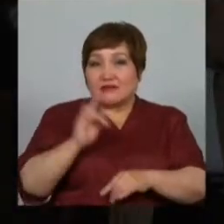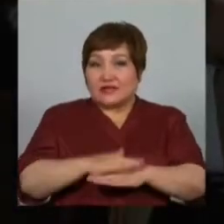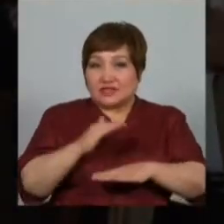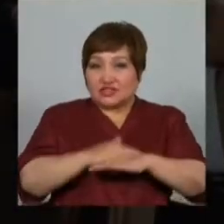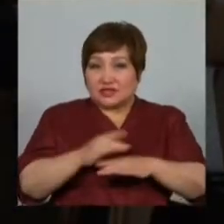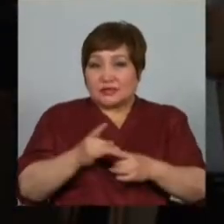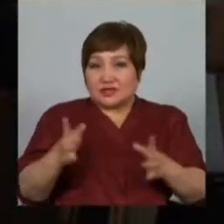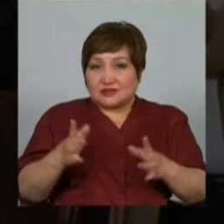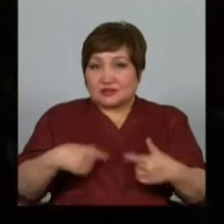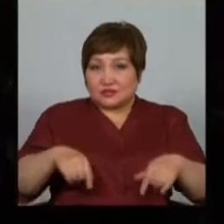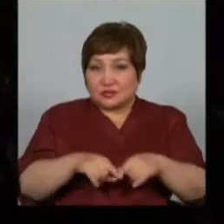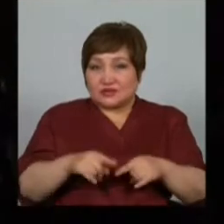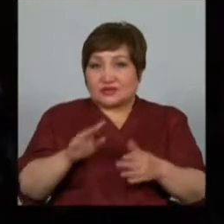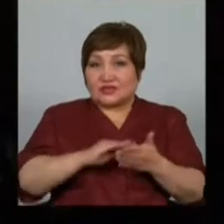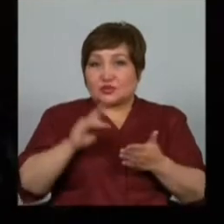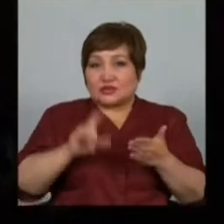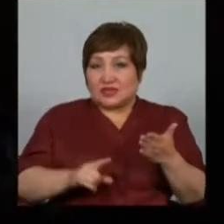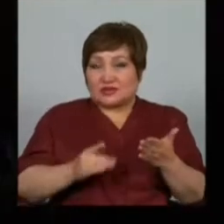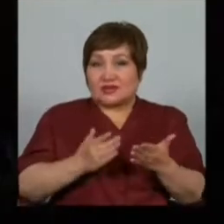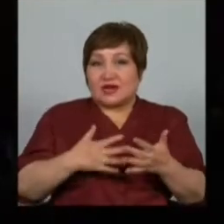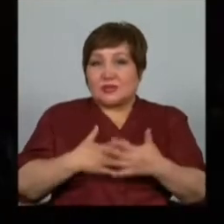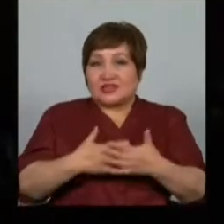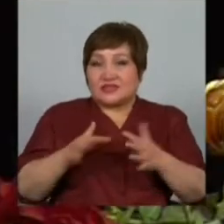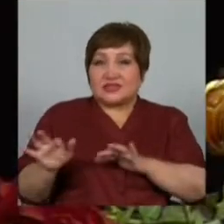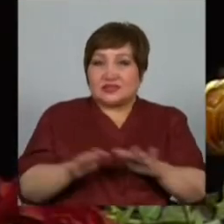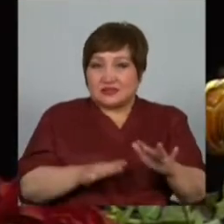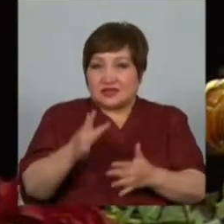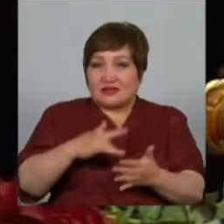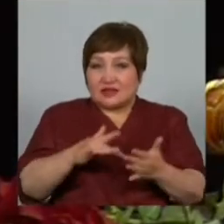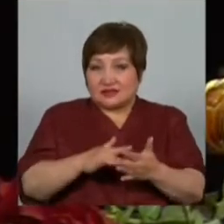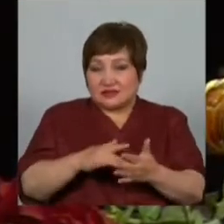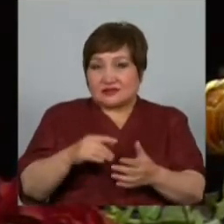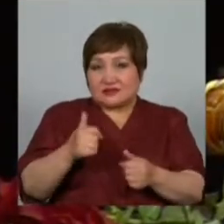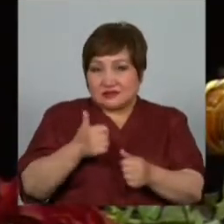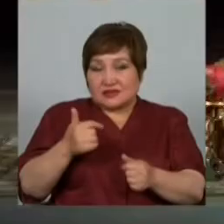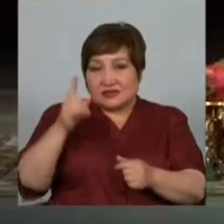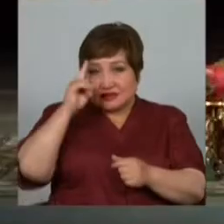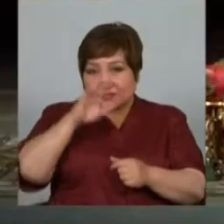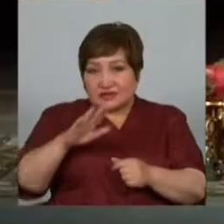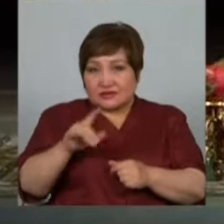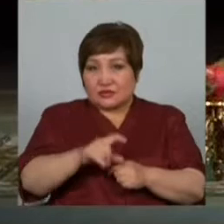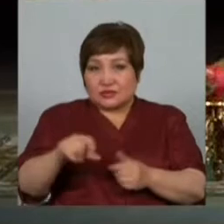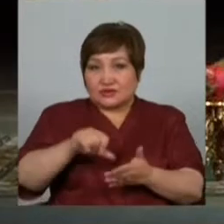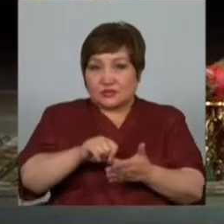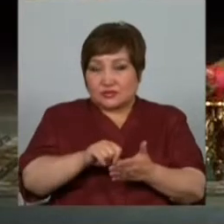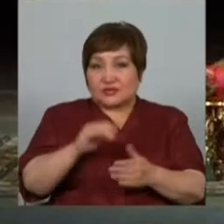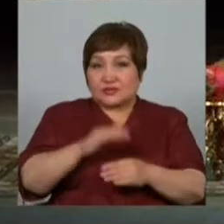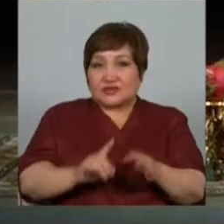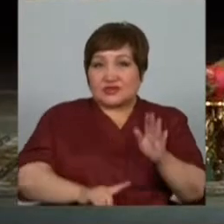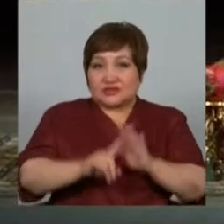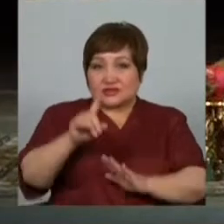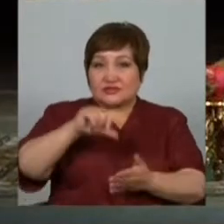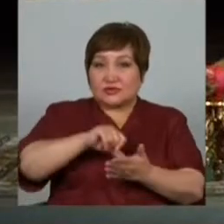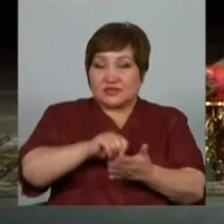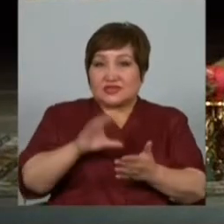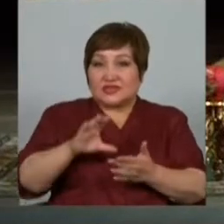қоғам қайраткерлері, қаланың игі жақсылары қатысуда. Кештің басында сөз алған Серік Құсайынов қала